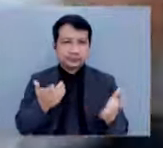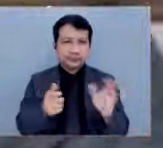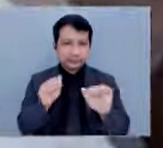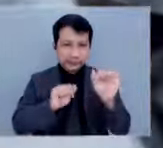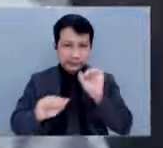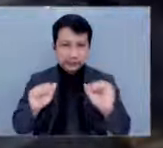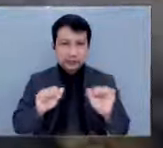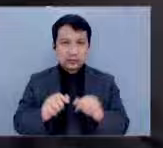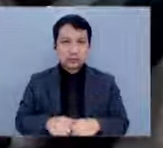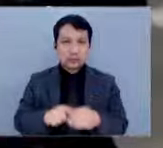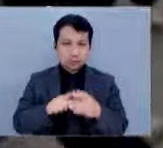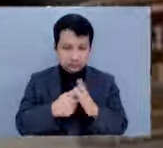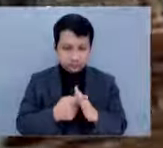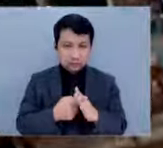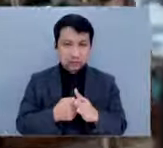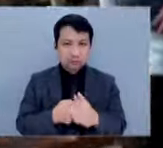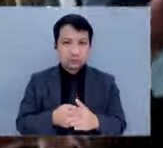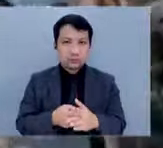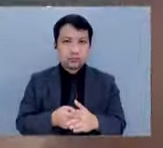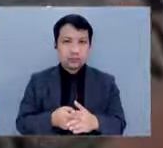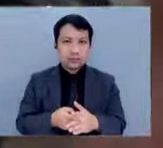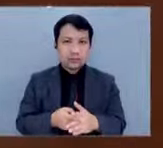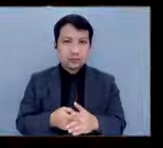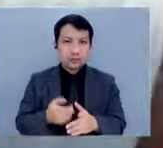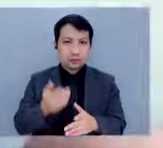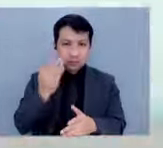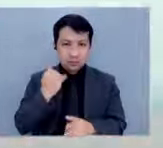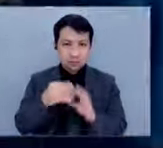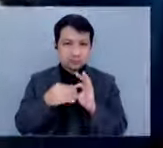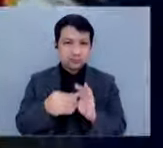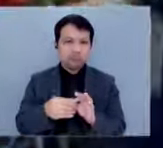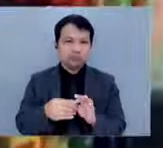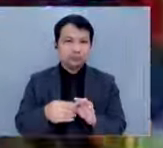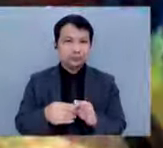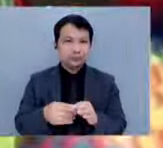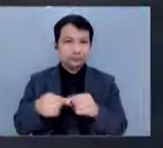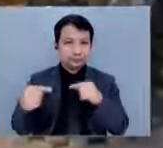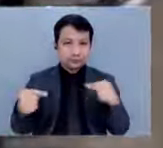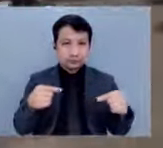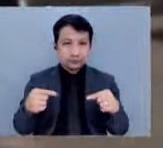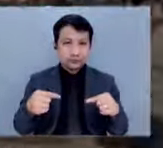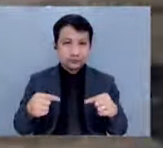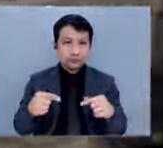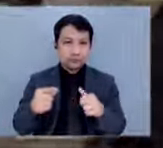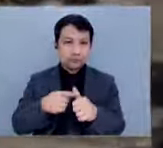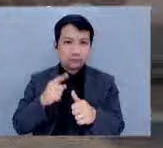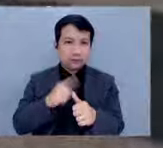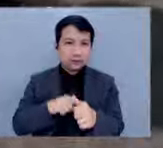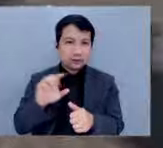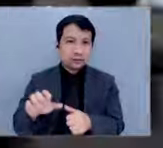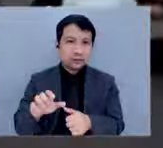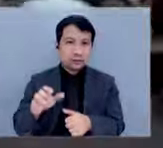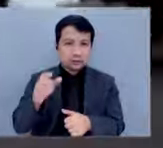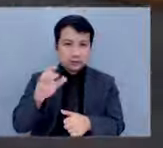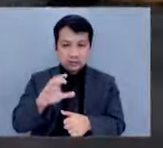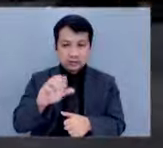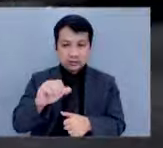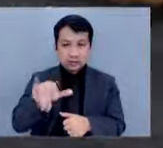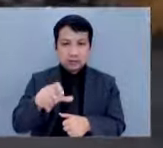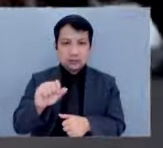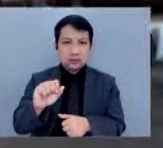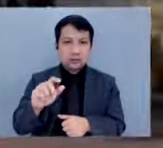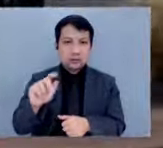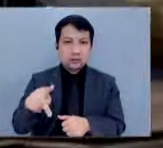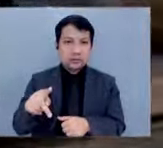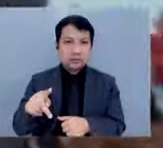Simula pala! Pero intense na agad ang fighting scene sa first episode ng Carlo J. Caparaz adaptation